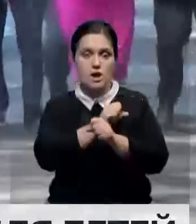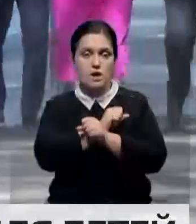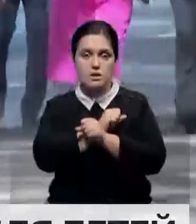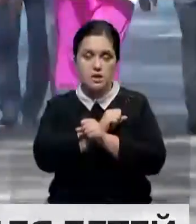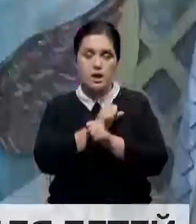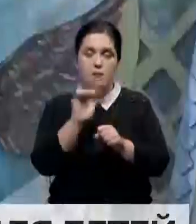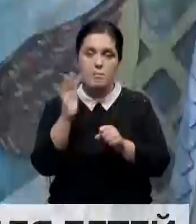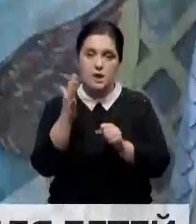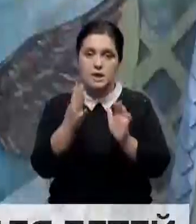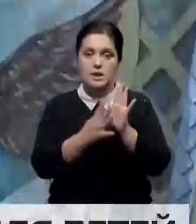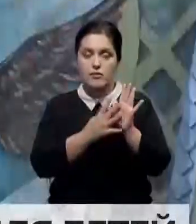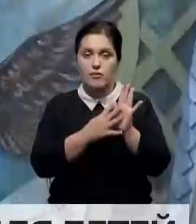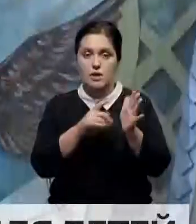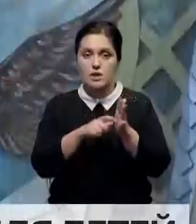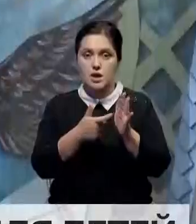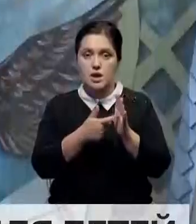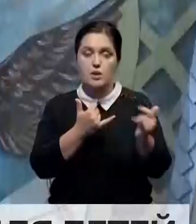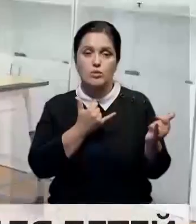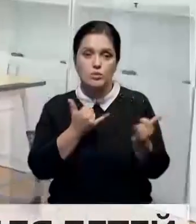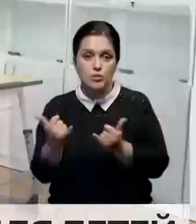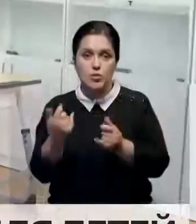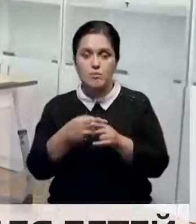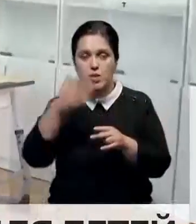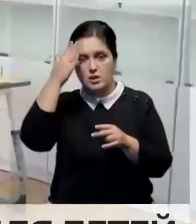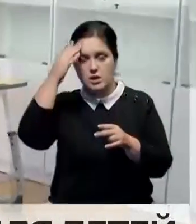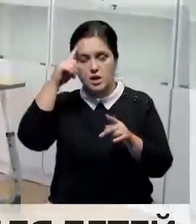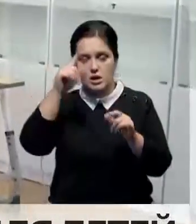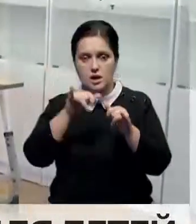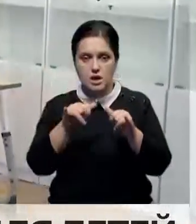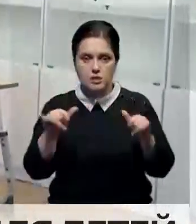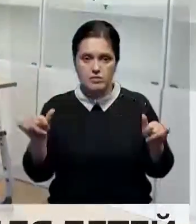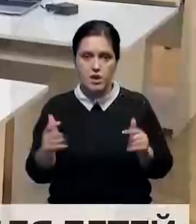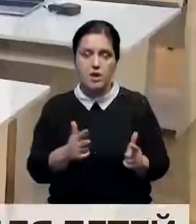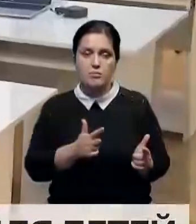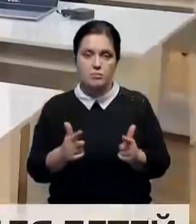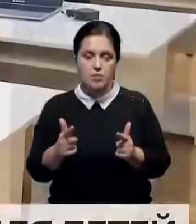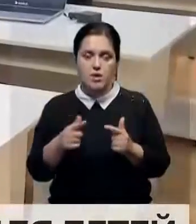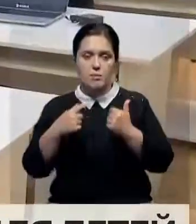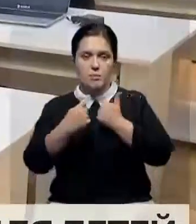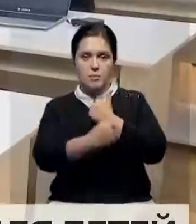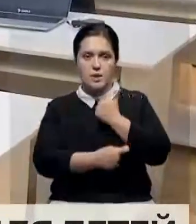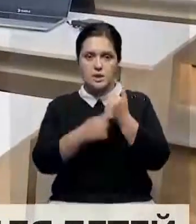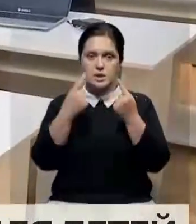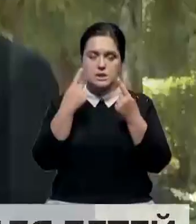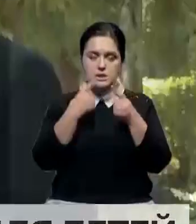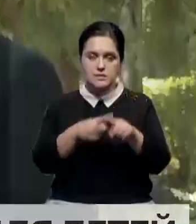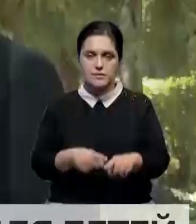5 и 9 классов. Центр создан для интеллектуального развития подростков. Для этого подготовлена вся материально-техническая